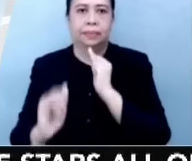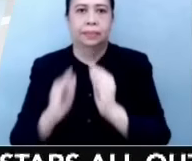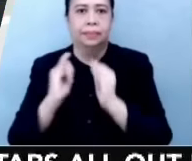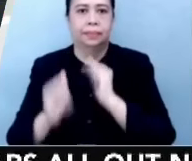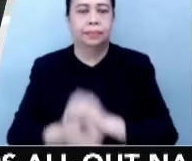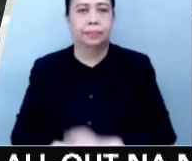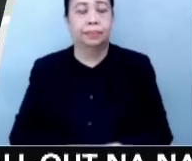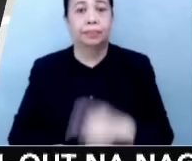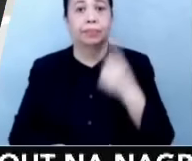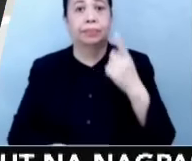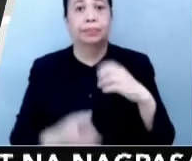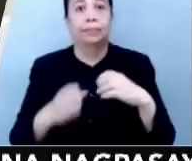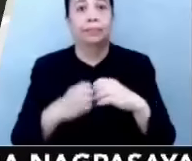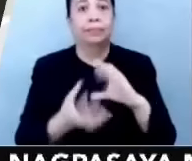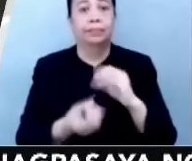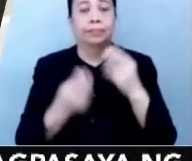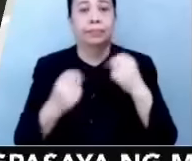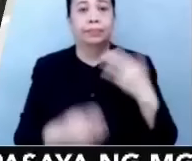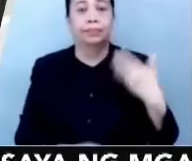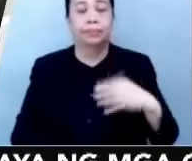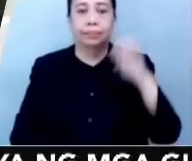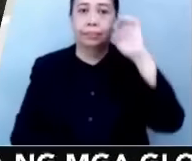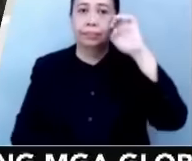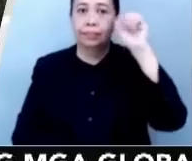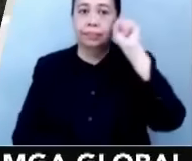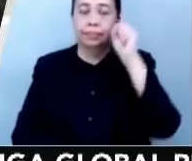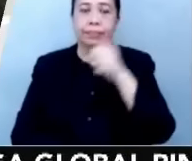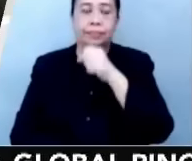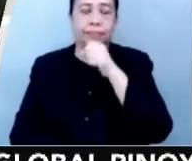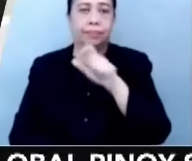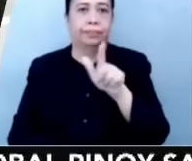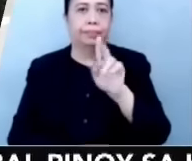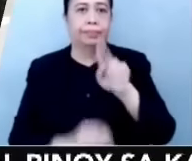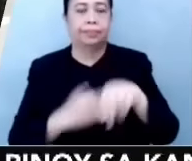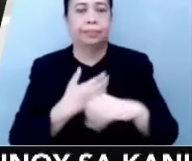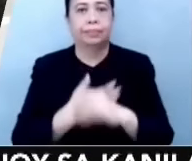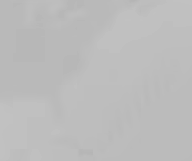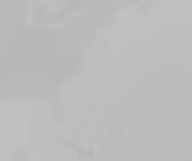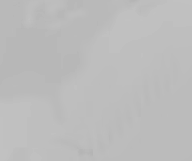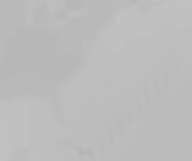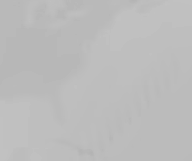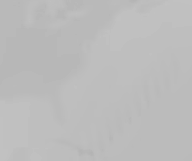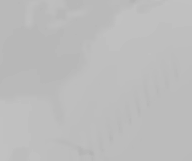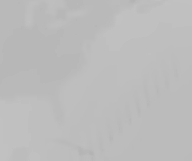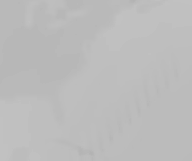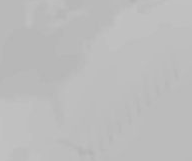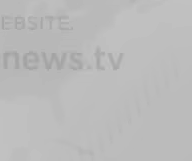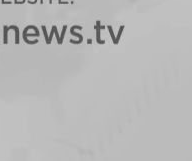GMA Integrated News, Emil Sumangil, Nakatutok, 24 Oras.